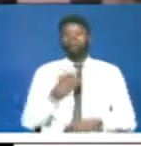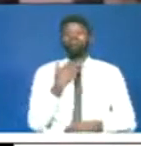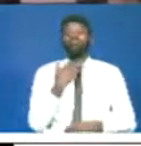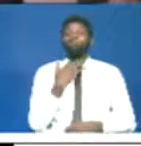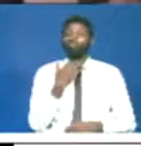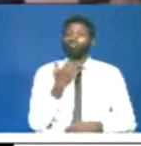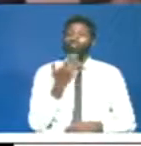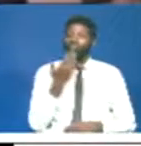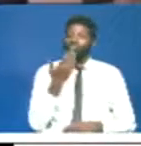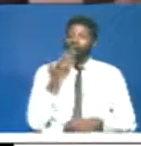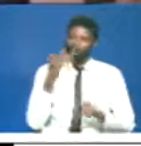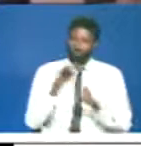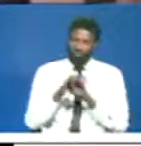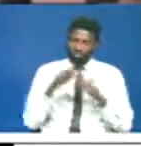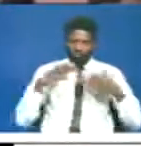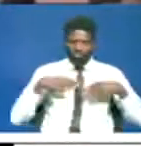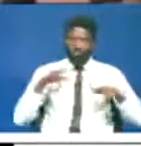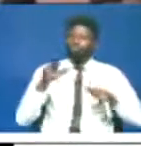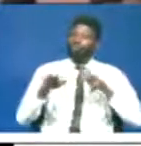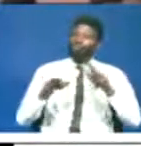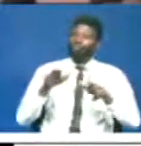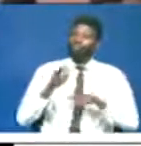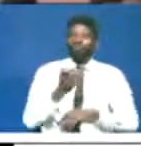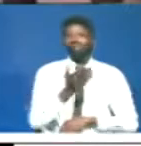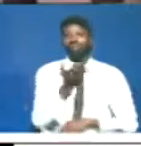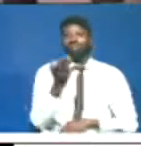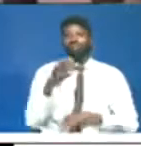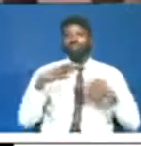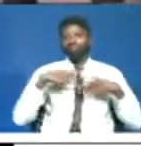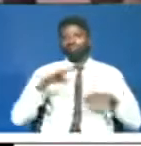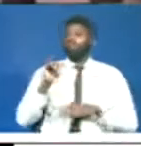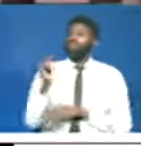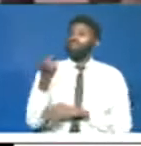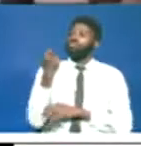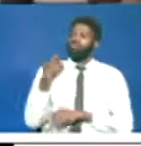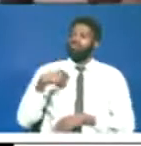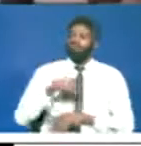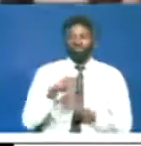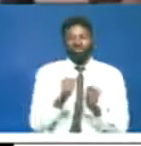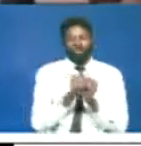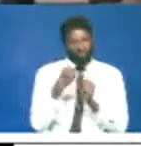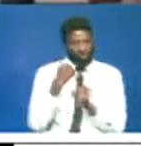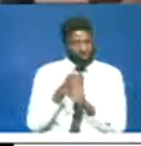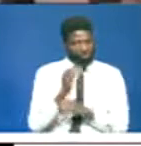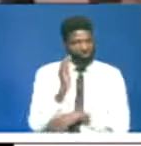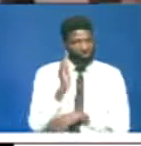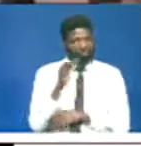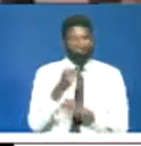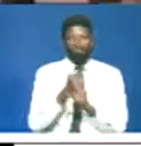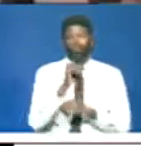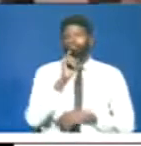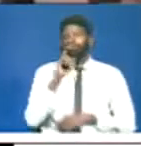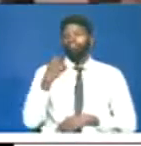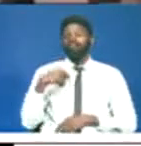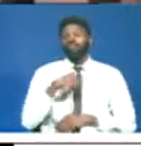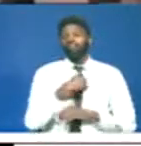niwahakikishie watu wa Kirinyaga na watu wa Kenya ya kwamba tutashirikiana pamoja kuhakikisha kwamba